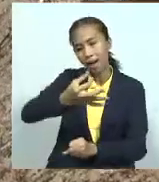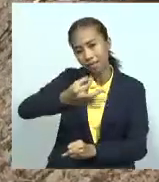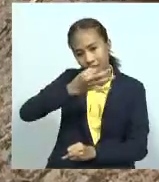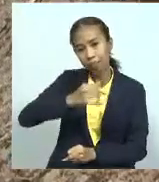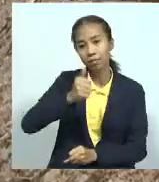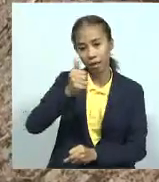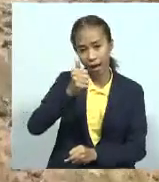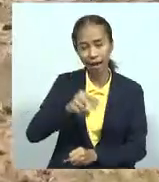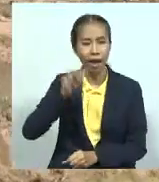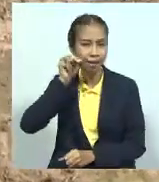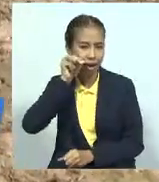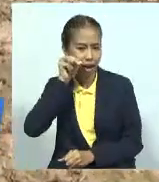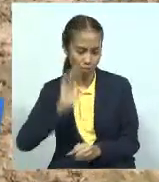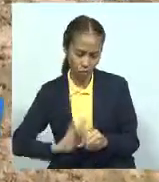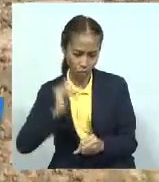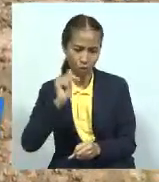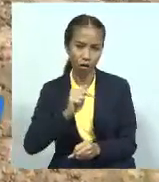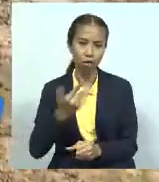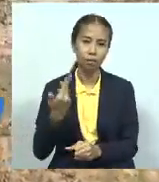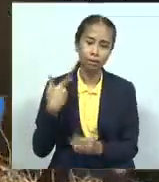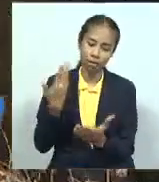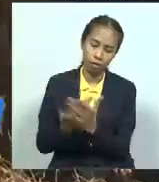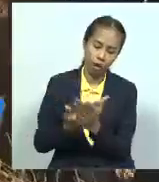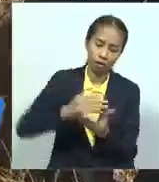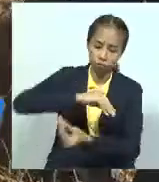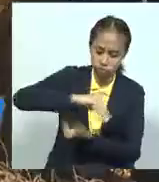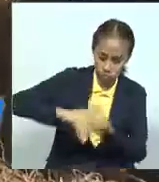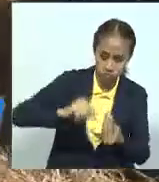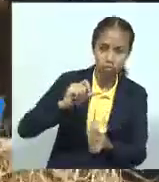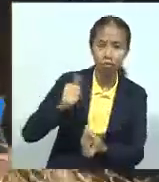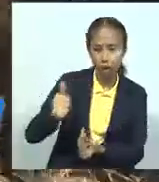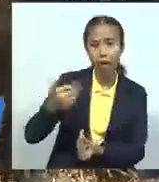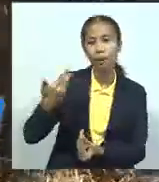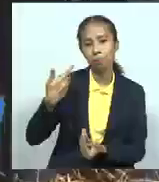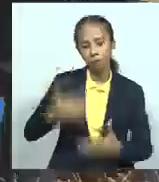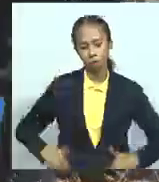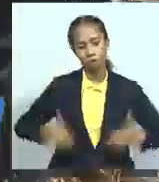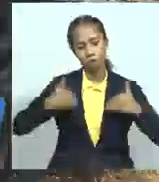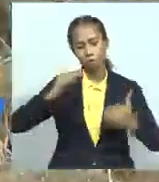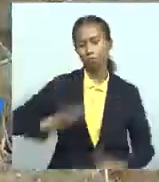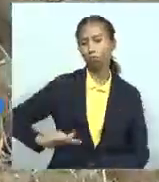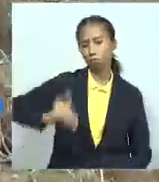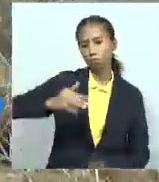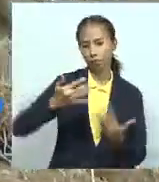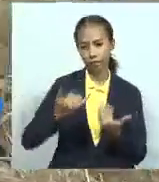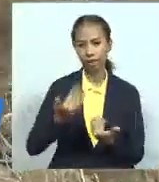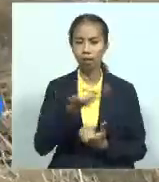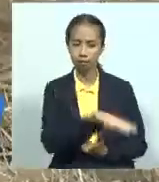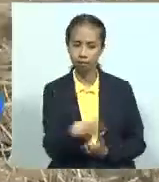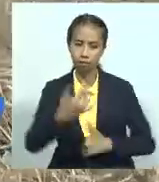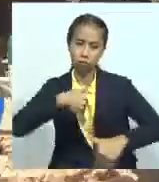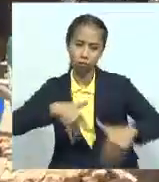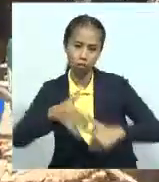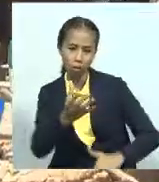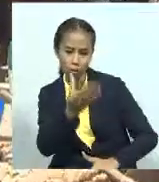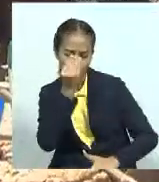งยืนมีน้ำใช้อย่างเพียงพอมีรายได้มีคุณภาพชีวิตที่ดีขึ้นโดยเน้นให้ชาวบ้านมีความรู้ด้านการเกษ